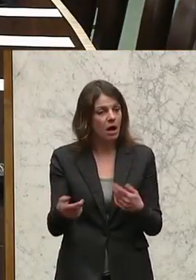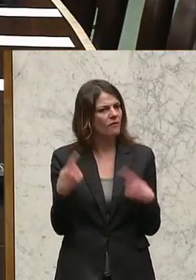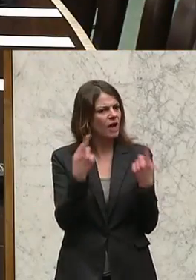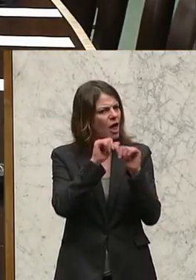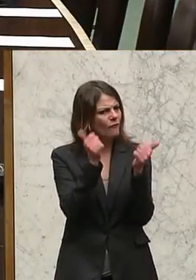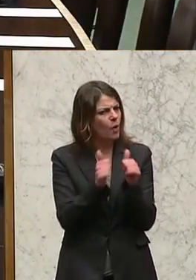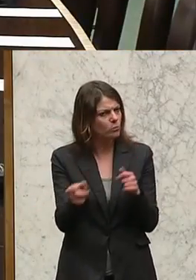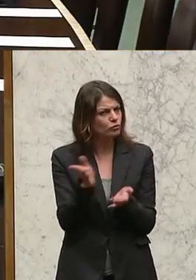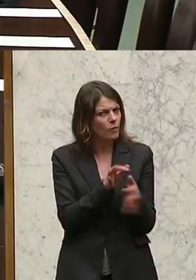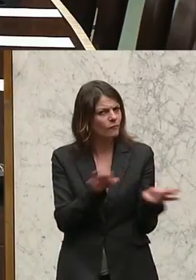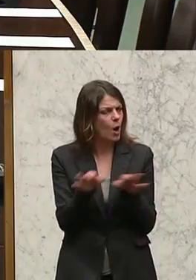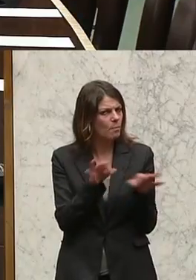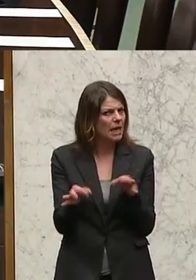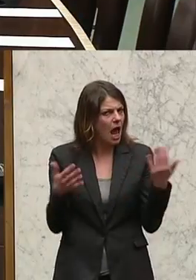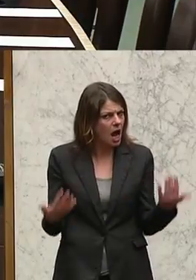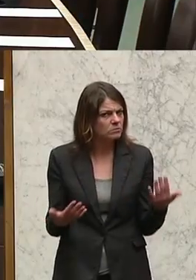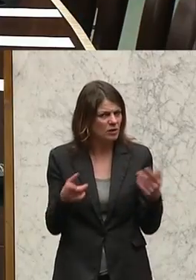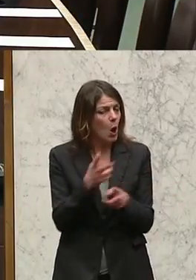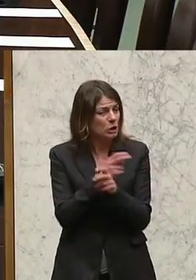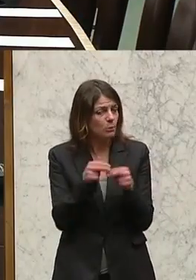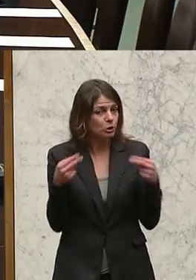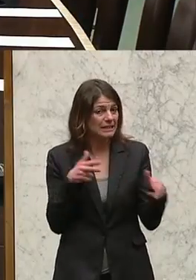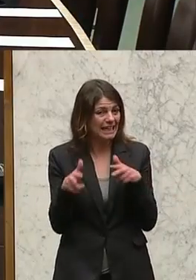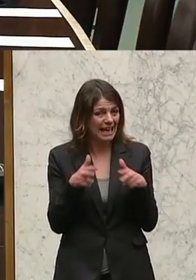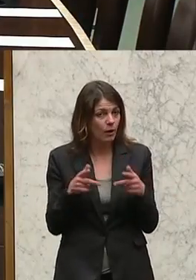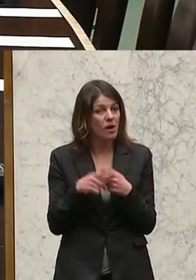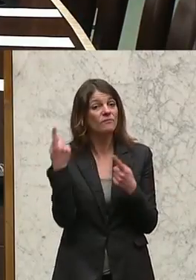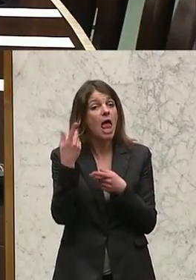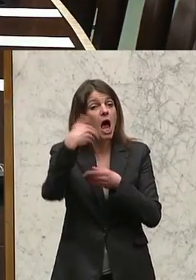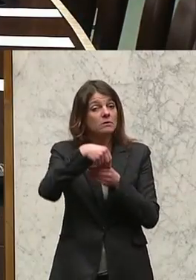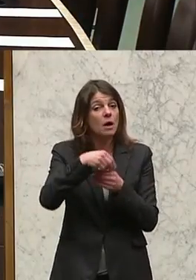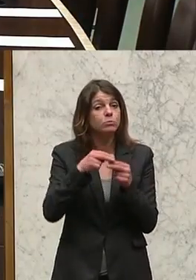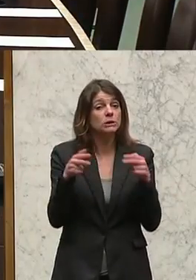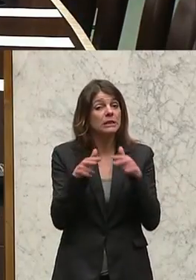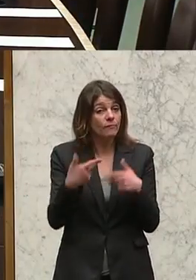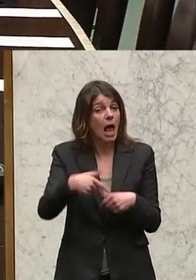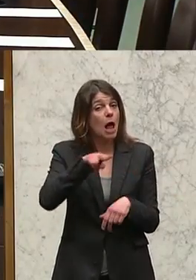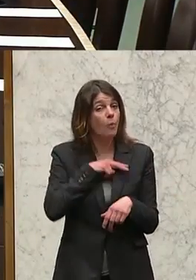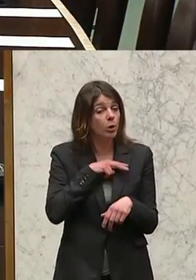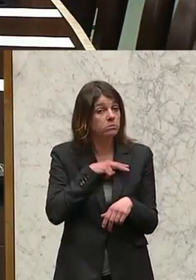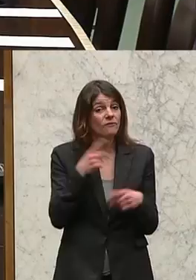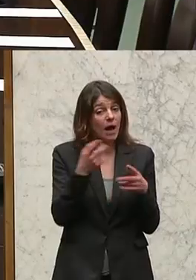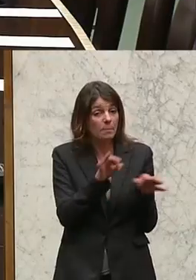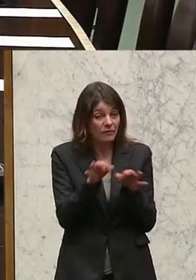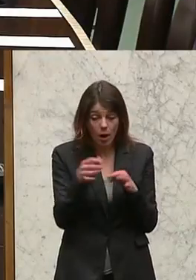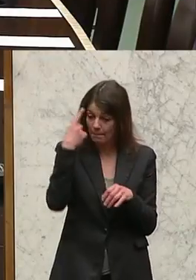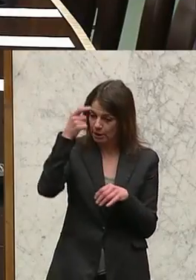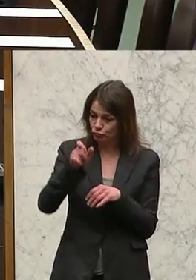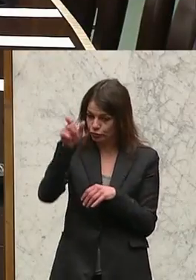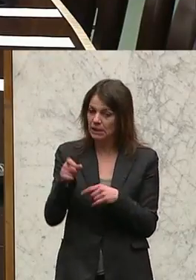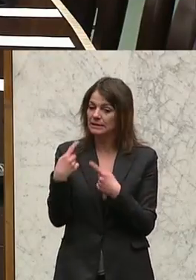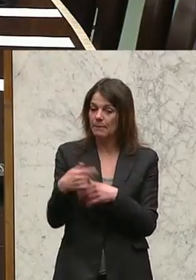Form bereitet die österreichische Bundesregierung und wer ist in der Bundesregierung verantwortlich dafür, dass diese Menschen, die hier